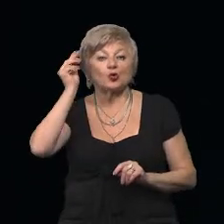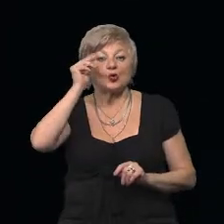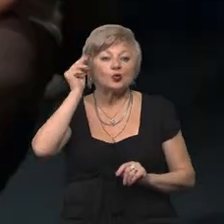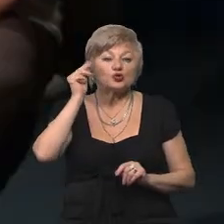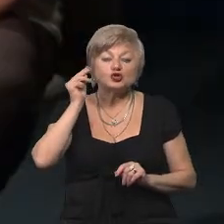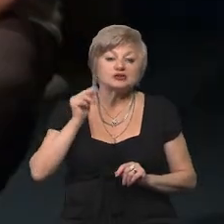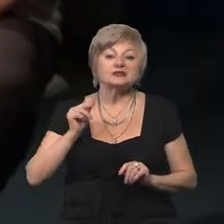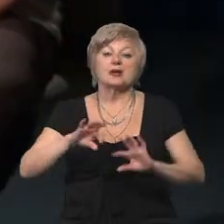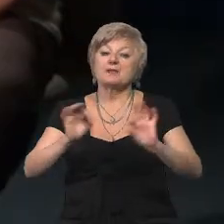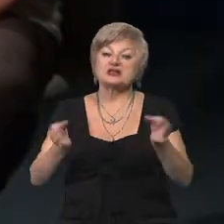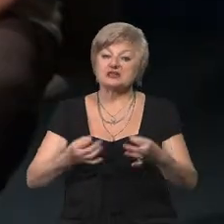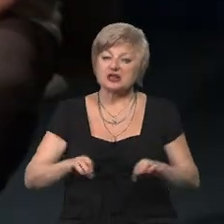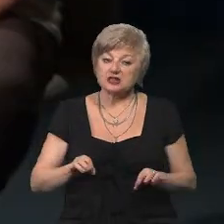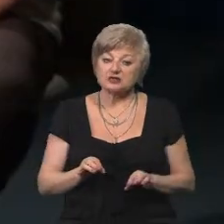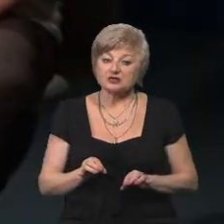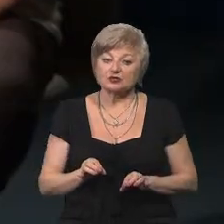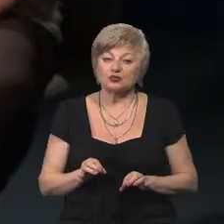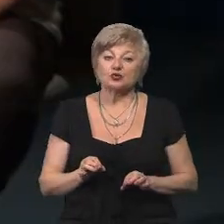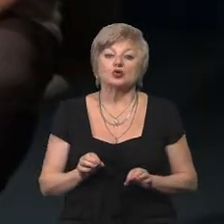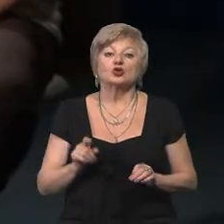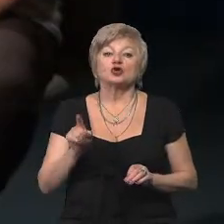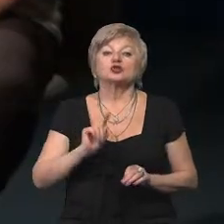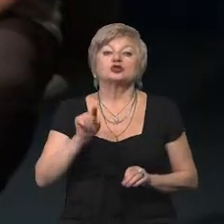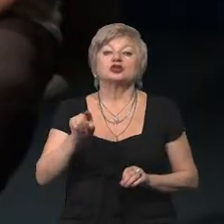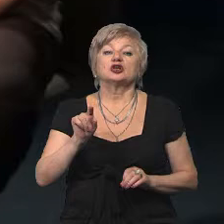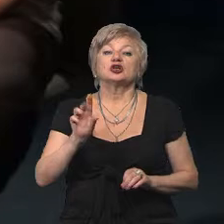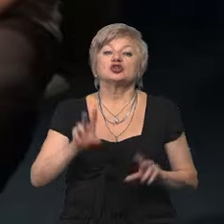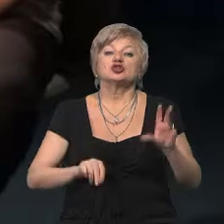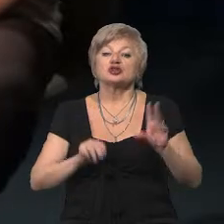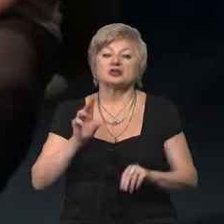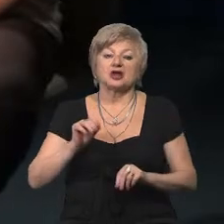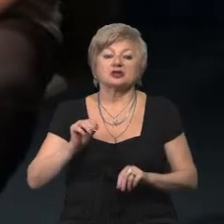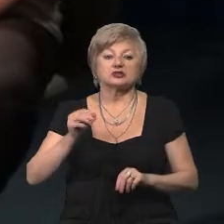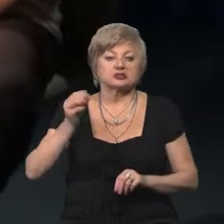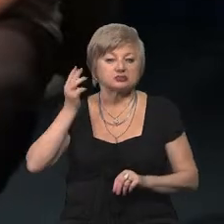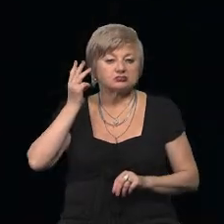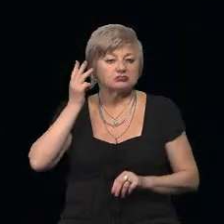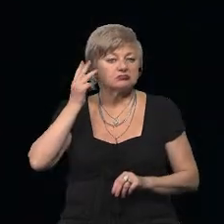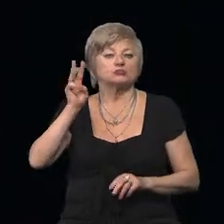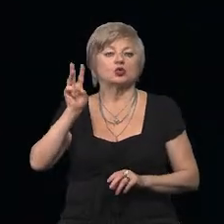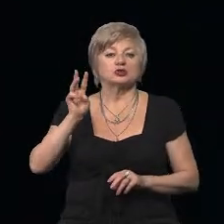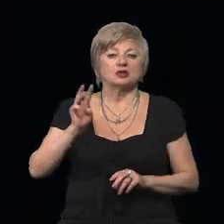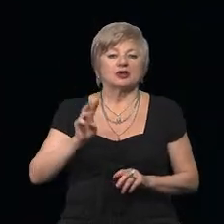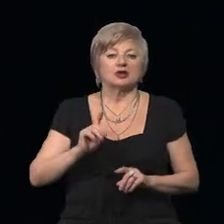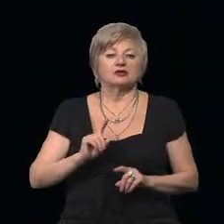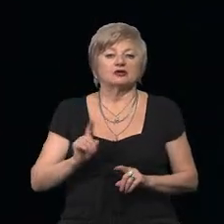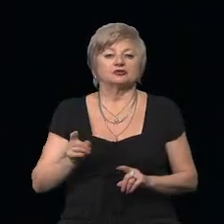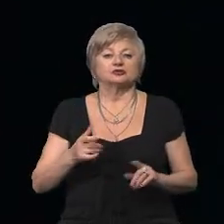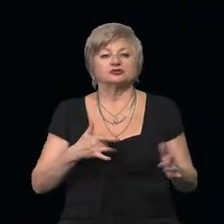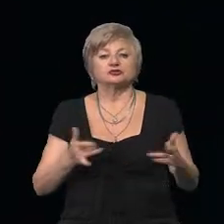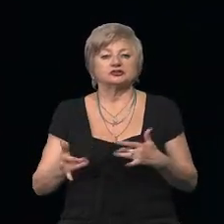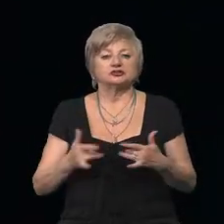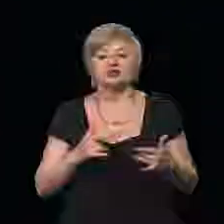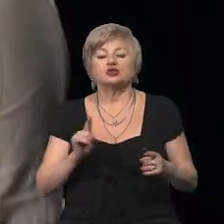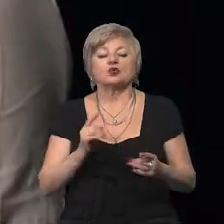життя. Ну, от, чому ти вважаєш саме, що треба ще вчитися і звання театру ще не